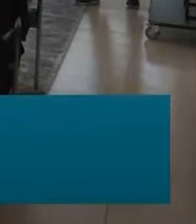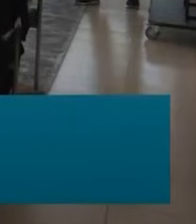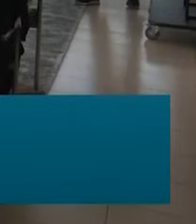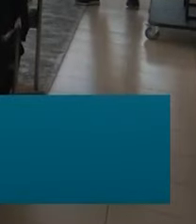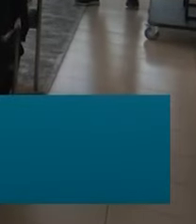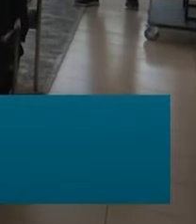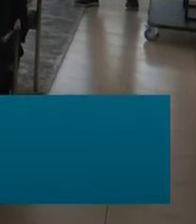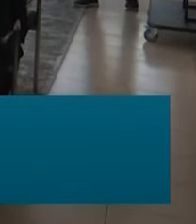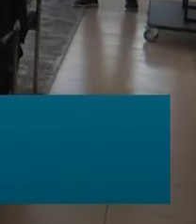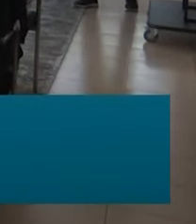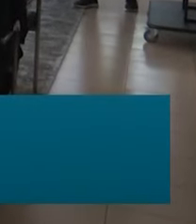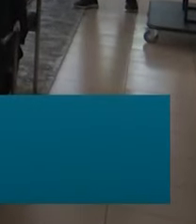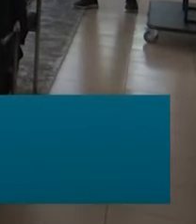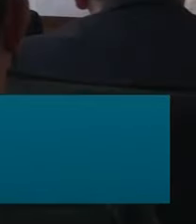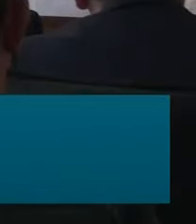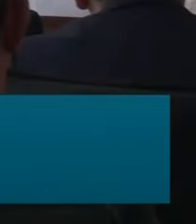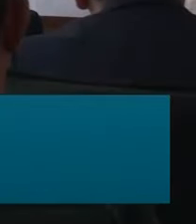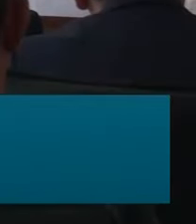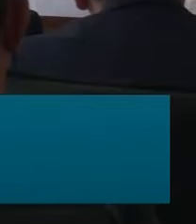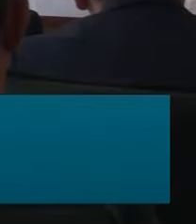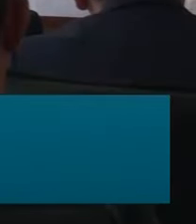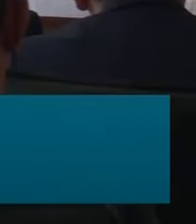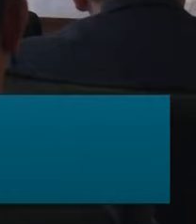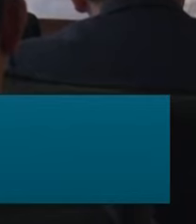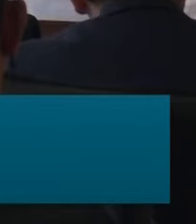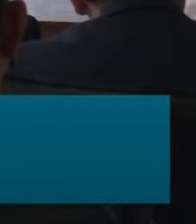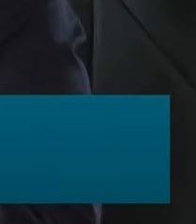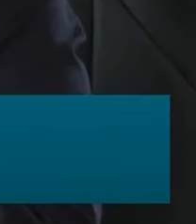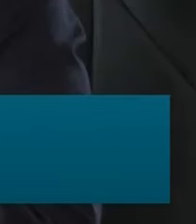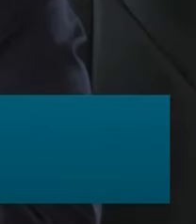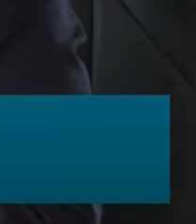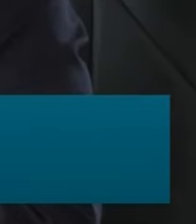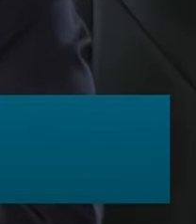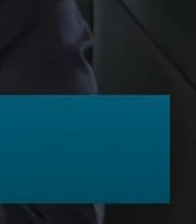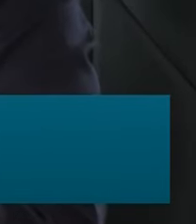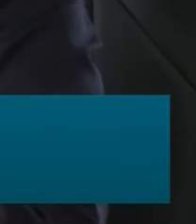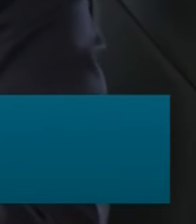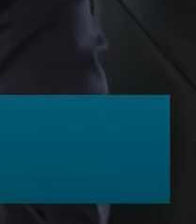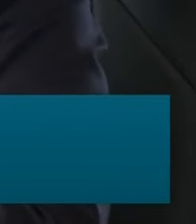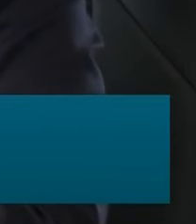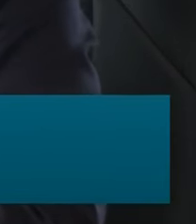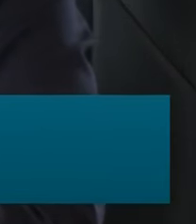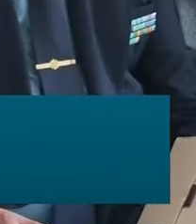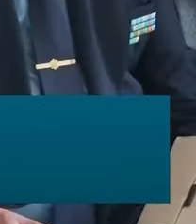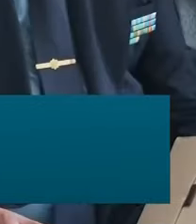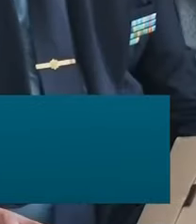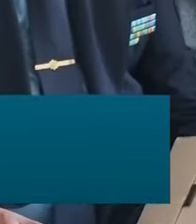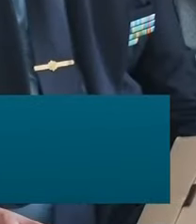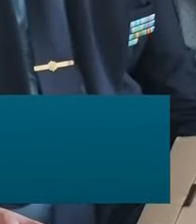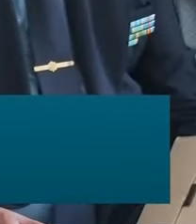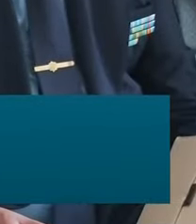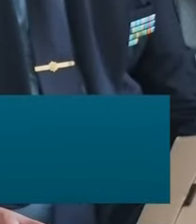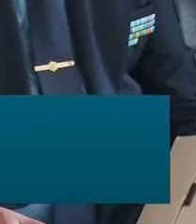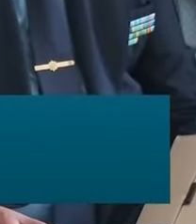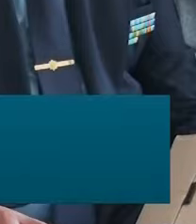Под пристальным вниманием аким Алматинской области провел встречу с населением Уйгурского района. На повестке дня самые злободневные